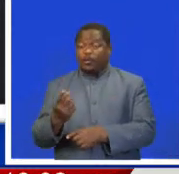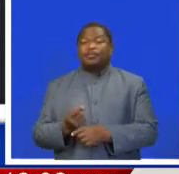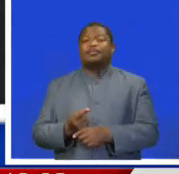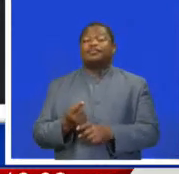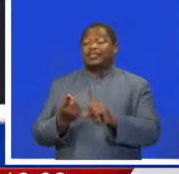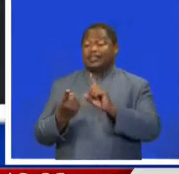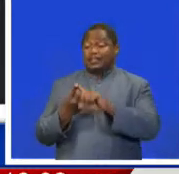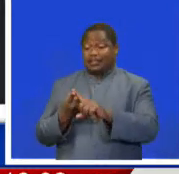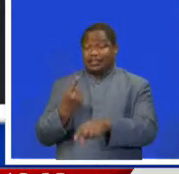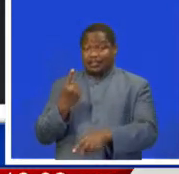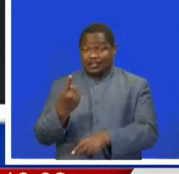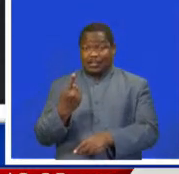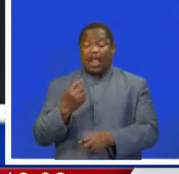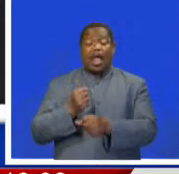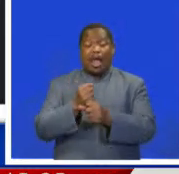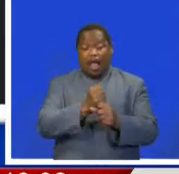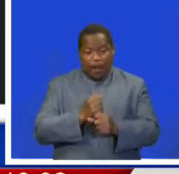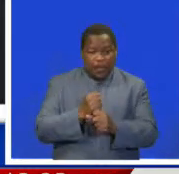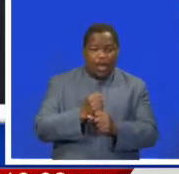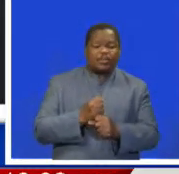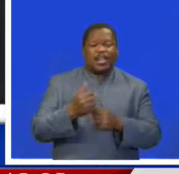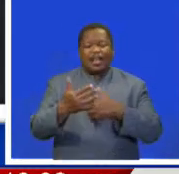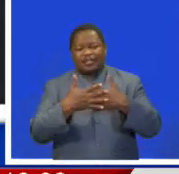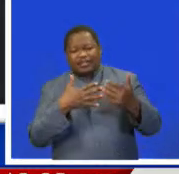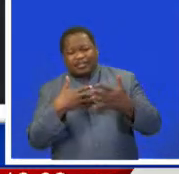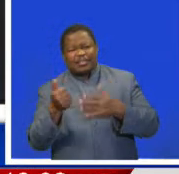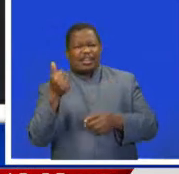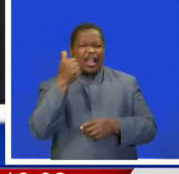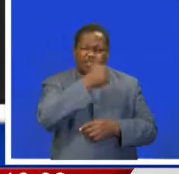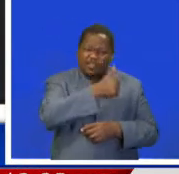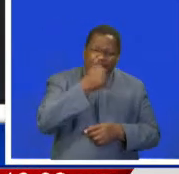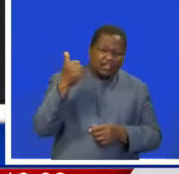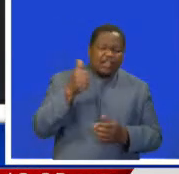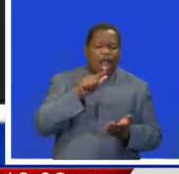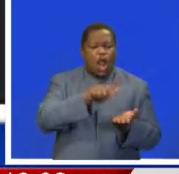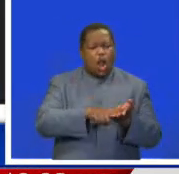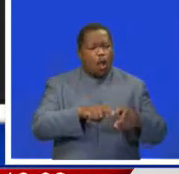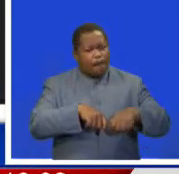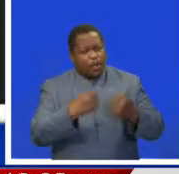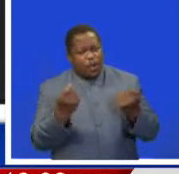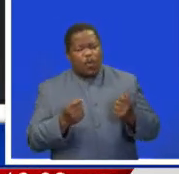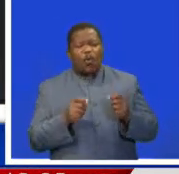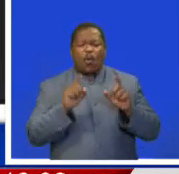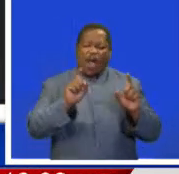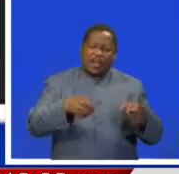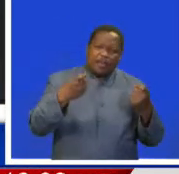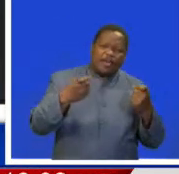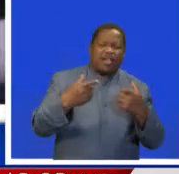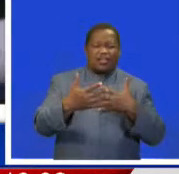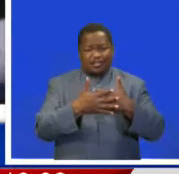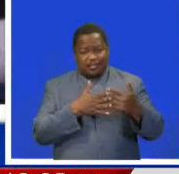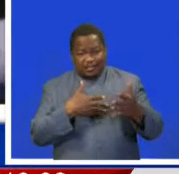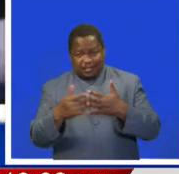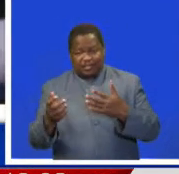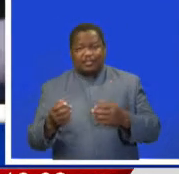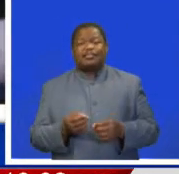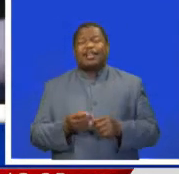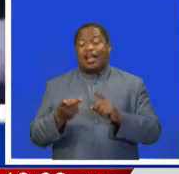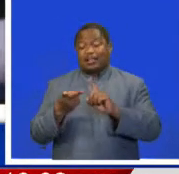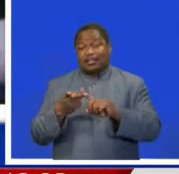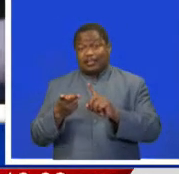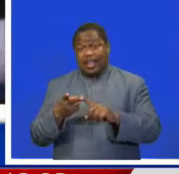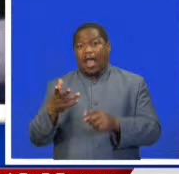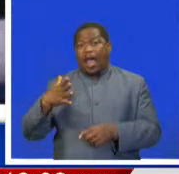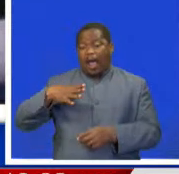sexual offences kusho ukuthi ngile section le khuluma ngekhlukumeteka John Mavuso